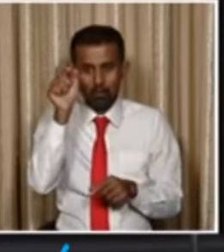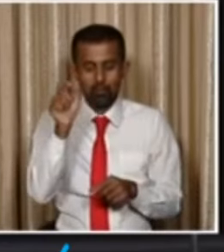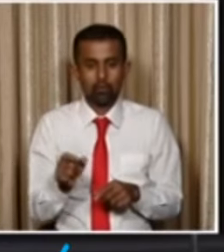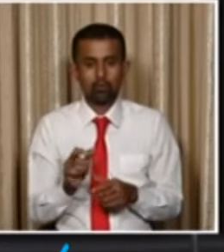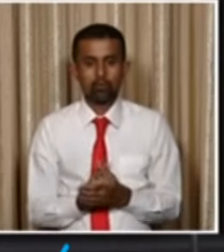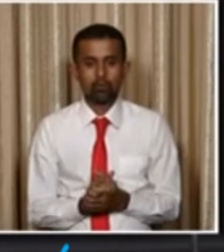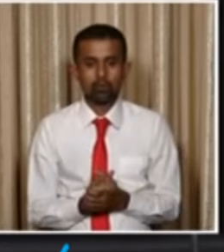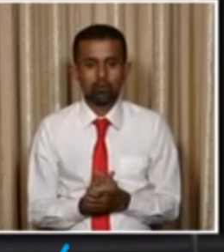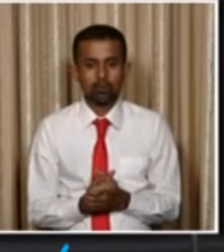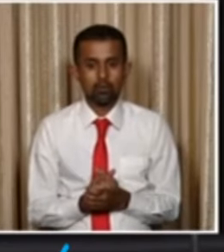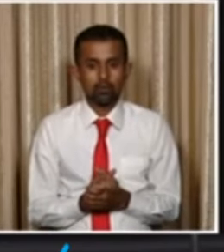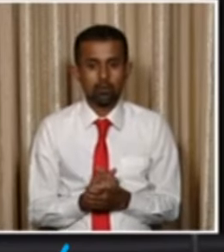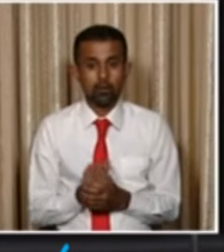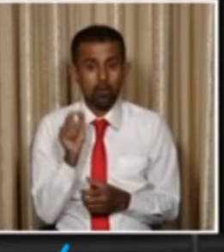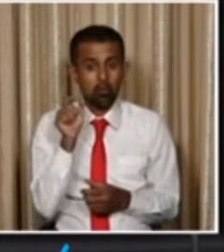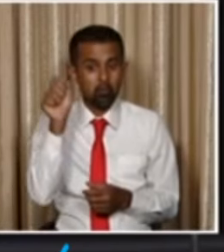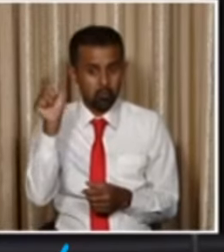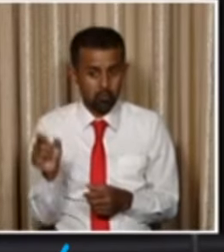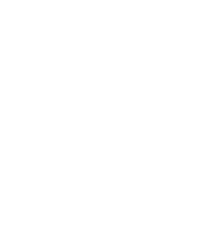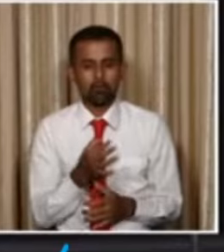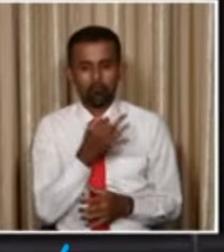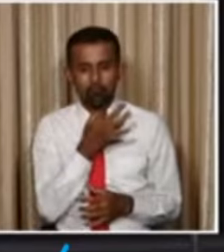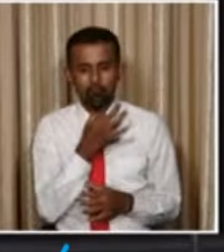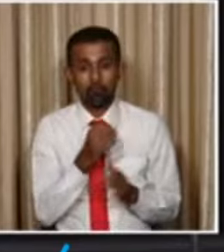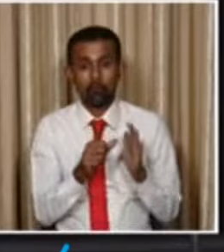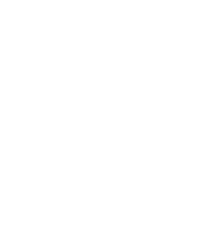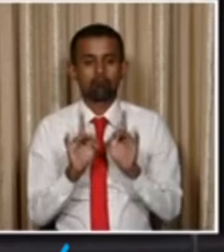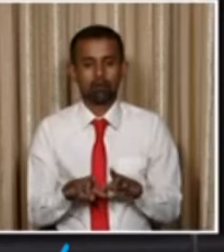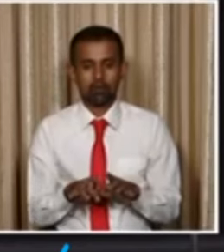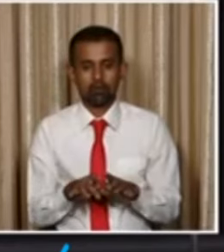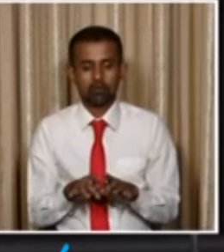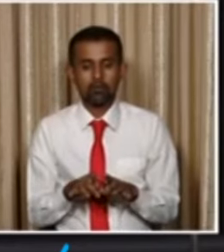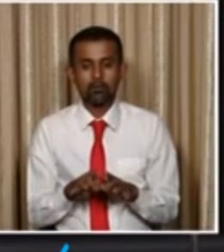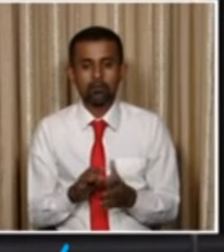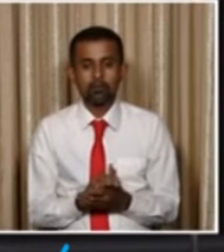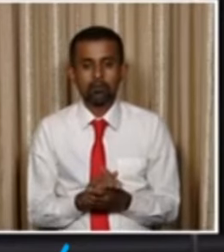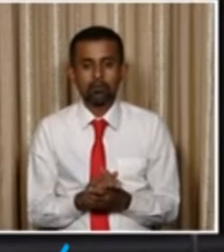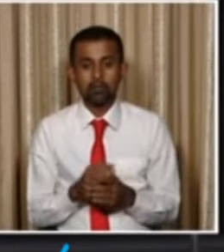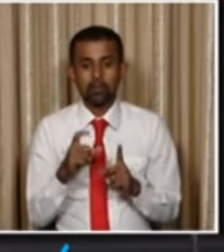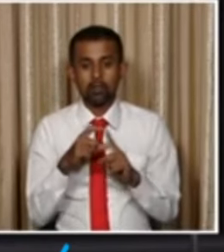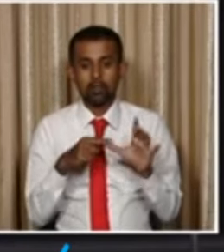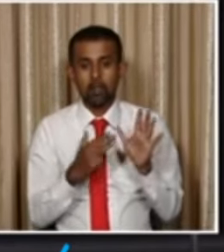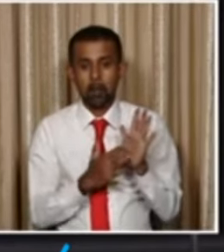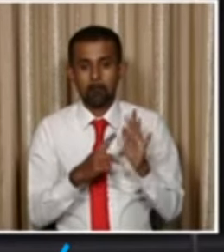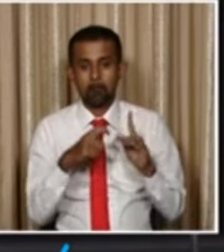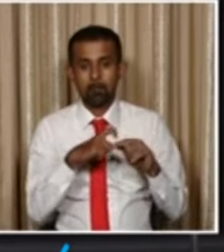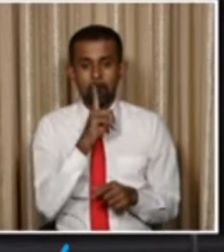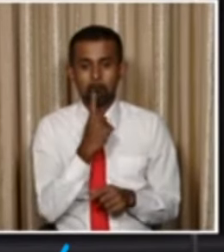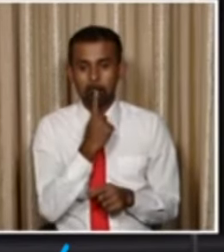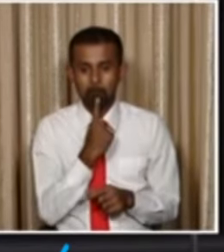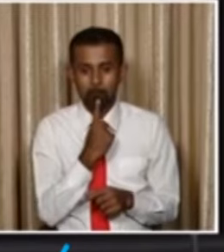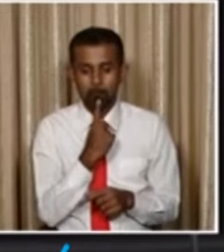இந்த சபாநாயகர் என்பதையும் இந்த இடத்திலே ஞாபகமூட்ட வேண்டும். அந்த போலி தம்மிக்க பெனியை பாராளுமன்றத்துக்கு கொண்டு